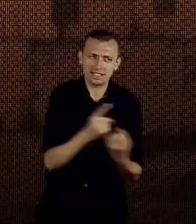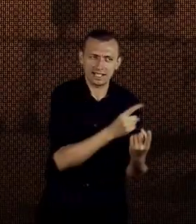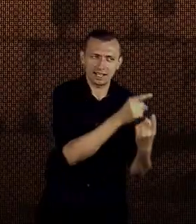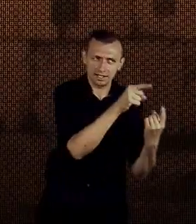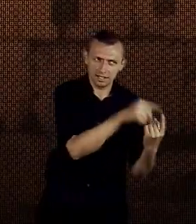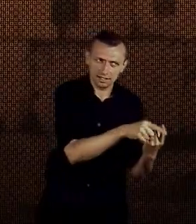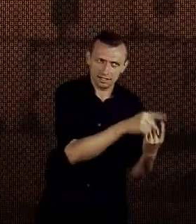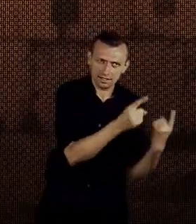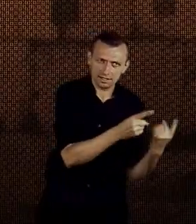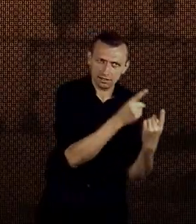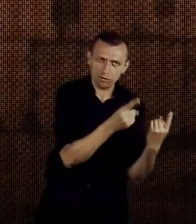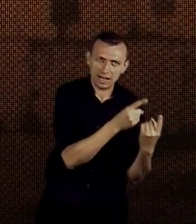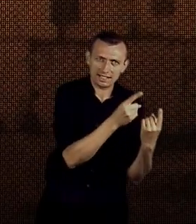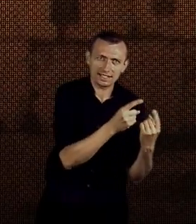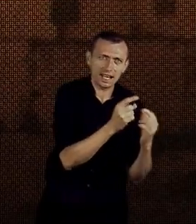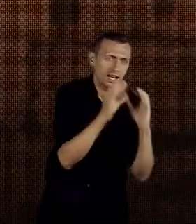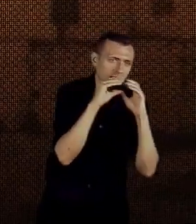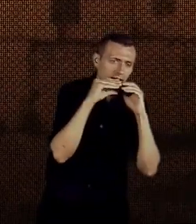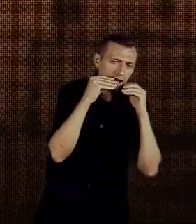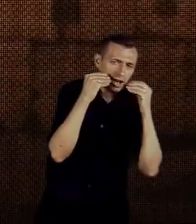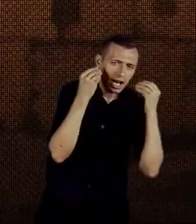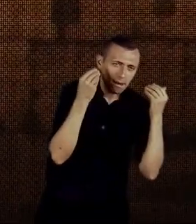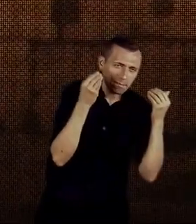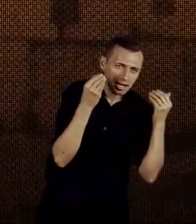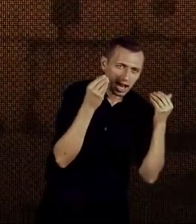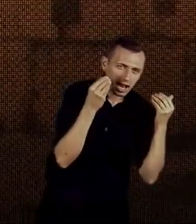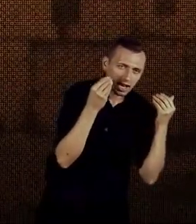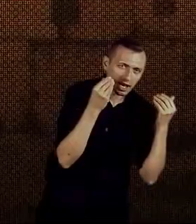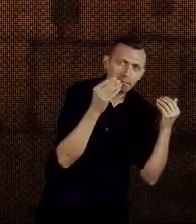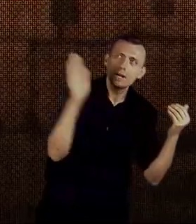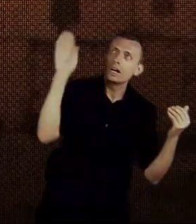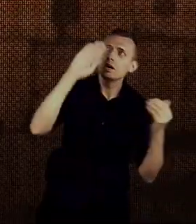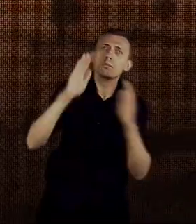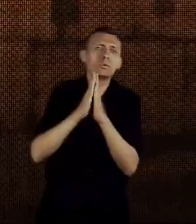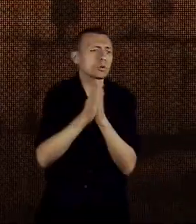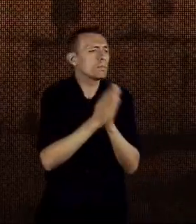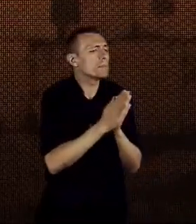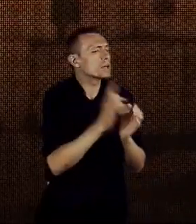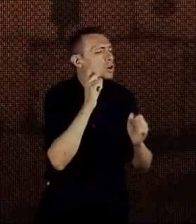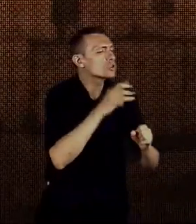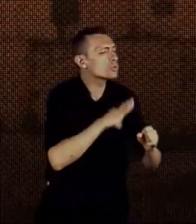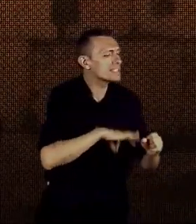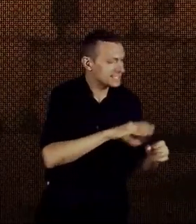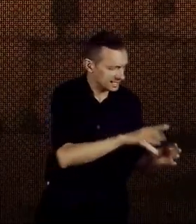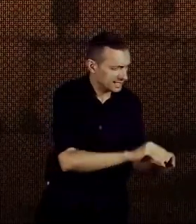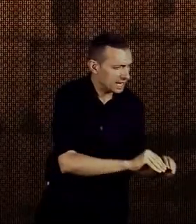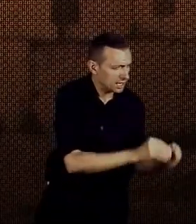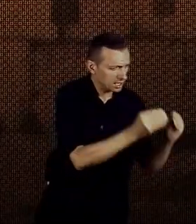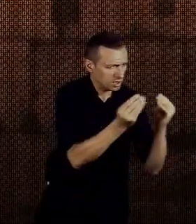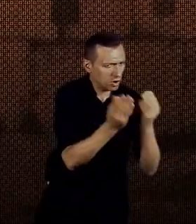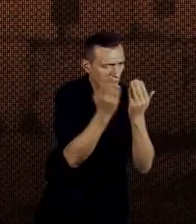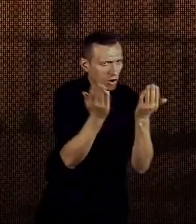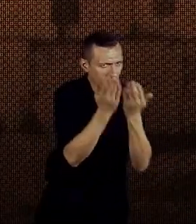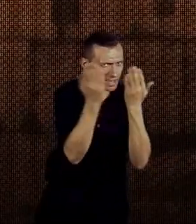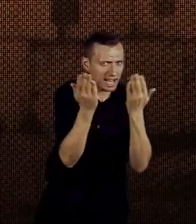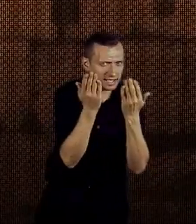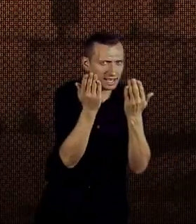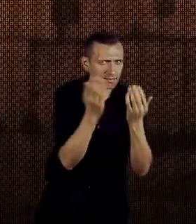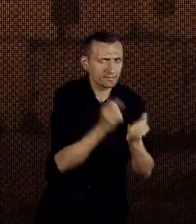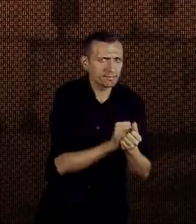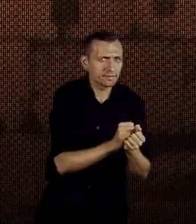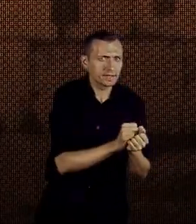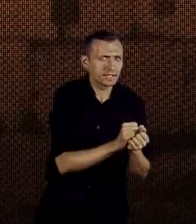Ojciec niebiański ofiarował swojego syna. Izaak niósł drewno. Jezus